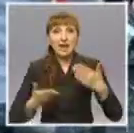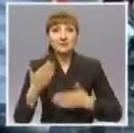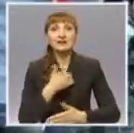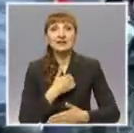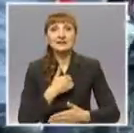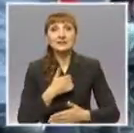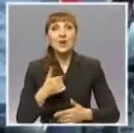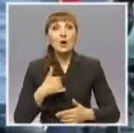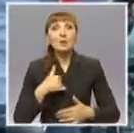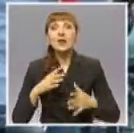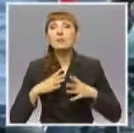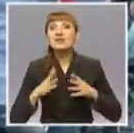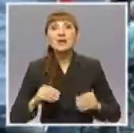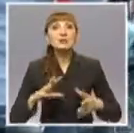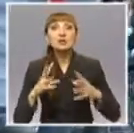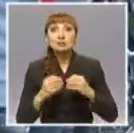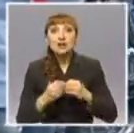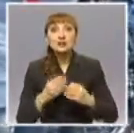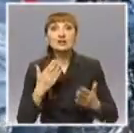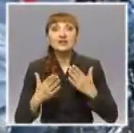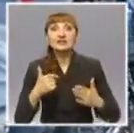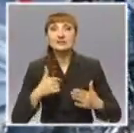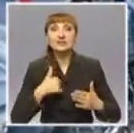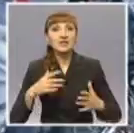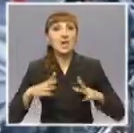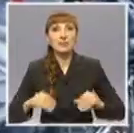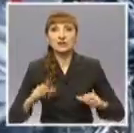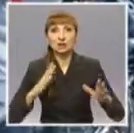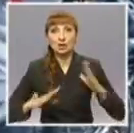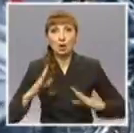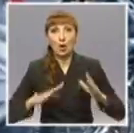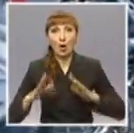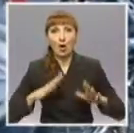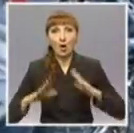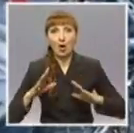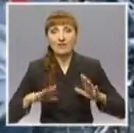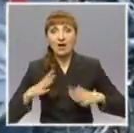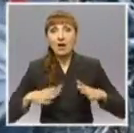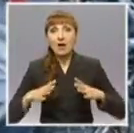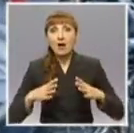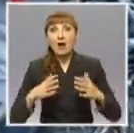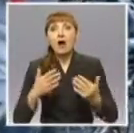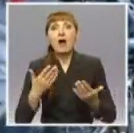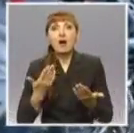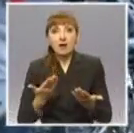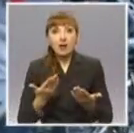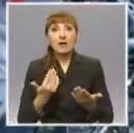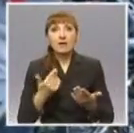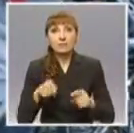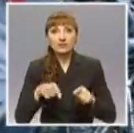У меня не было таких результатов, если бы не было тренировок. Там часто проводятся велопробеги.